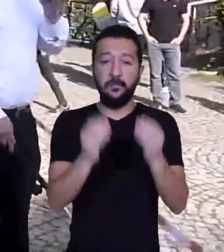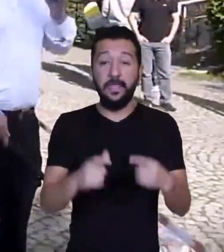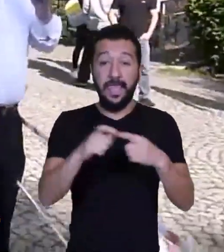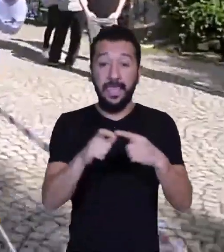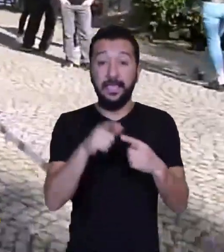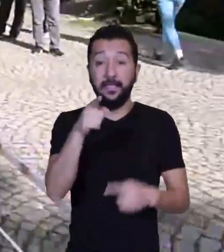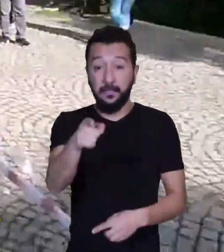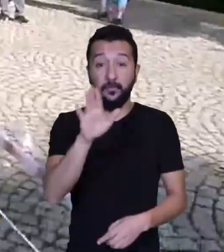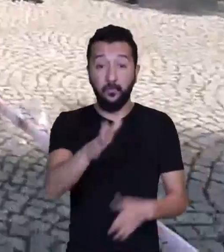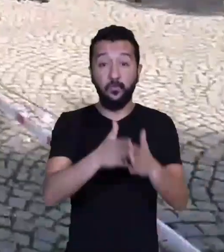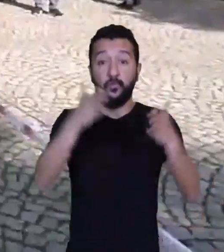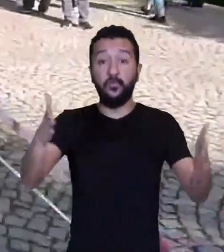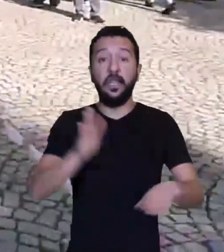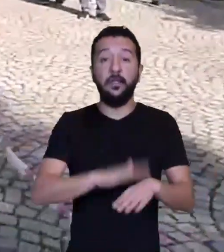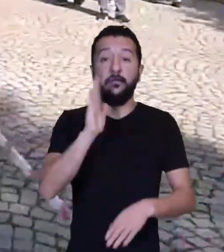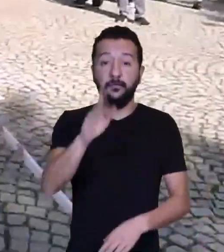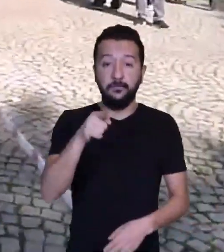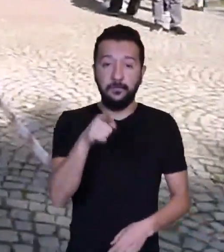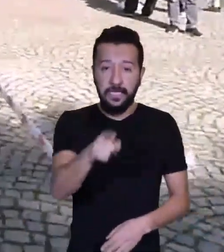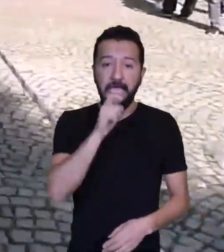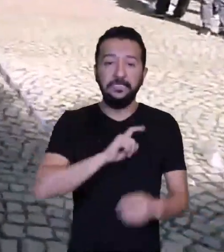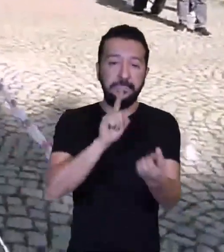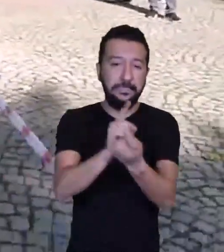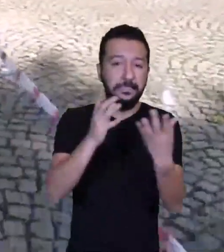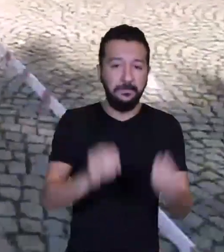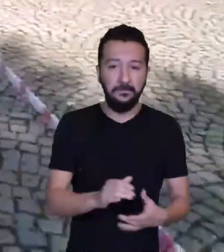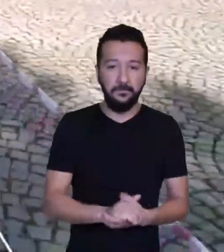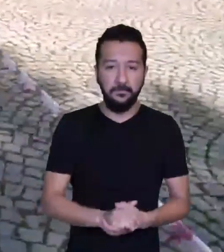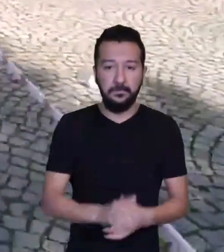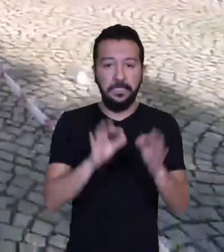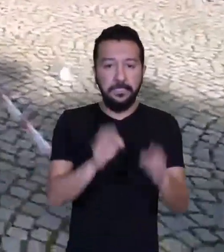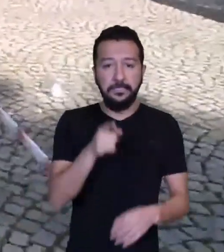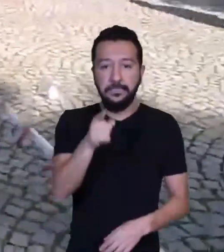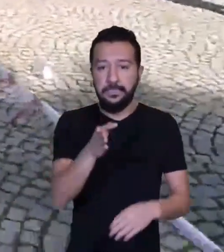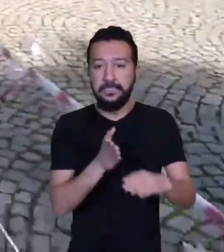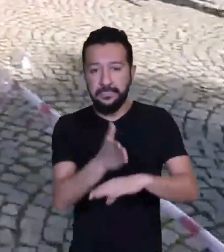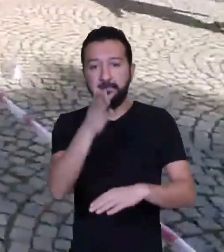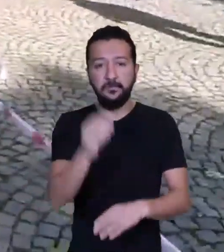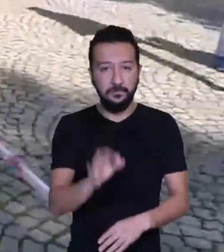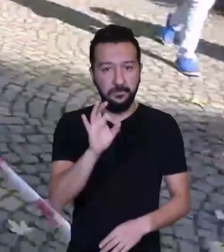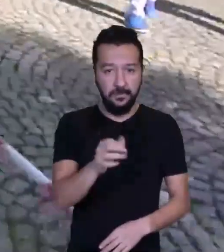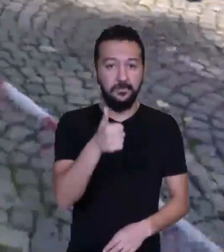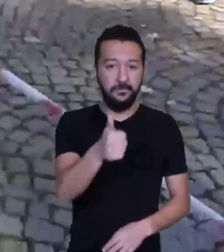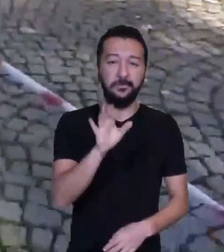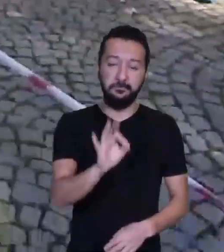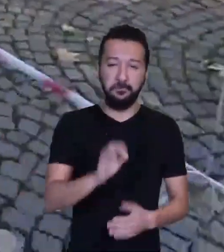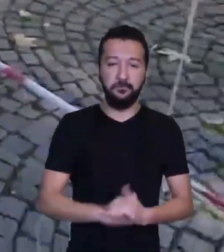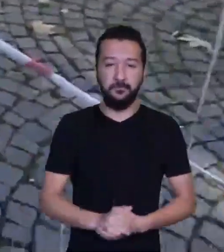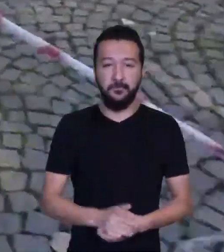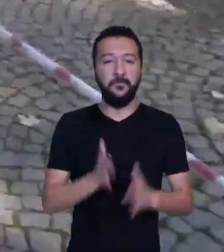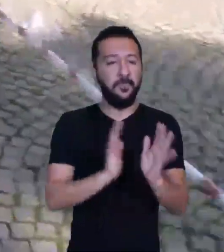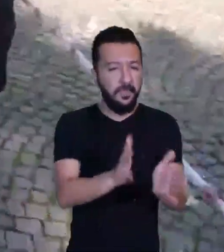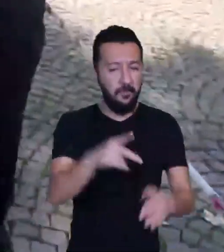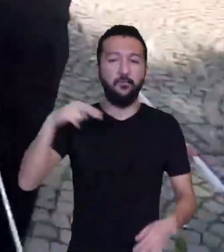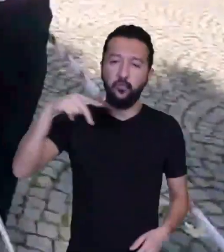Engin, genişletme duvarı. Evet, parkura değdim. Evet, burada evet, nasıl geçeyim buradan devam ediyorum. Engin